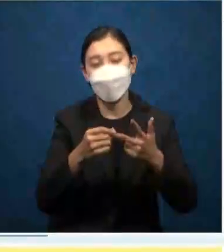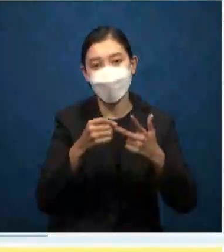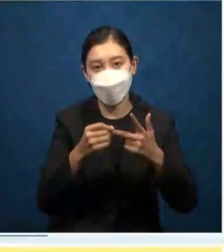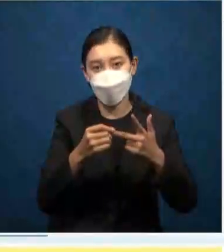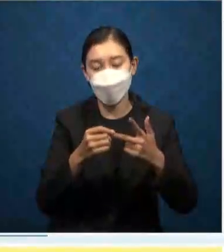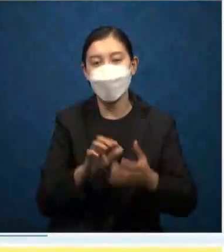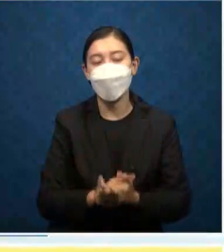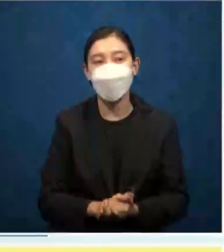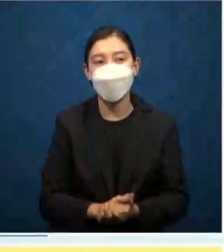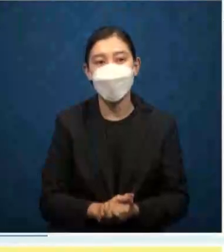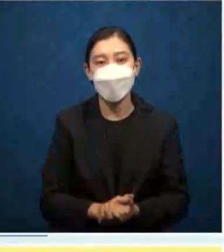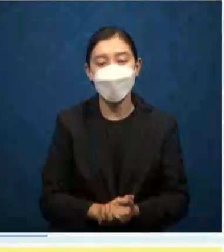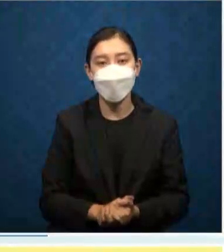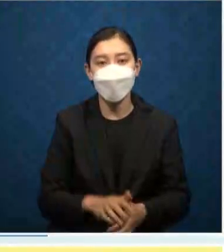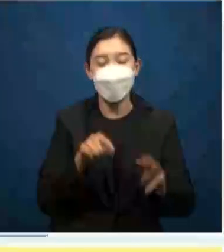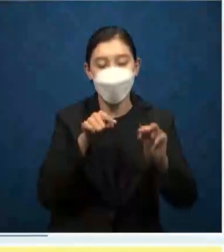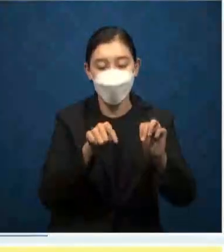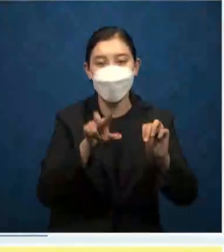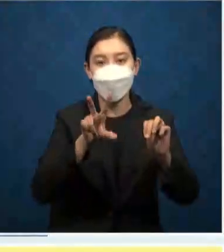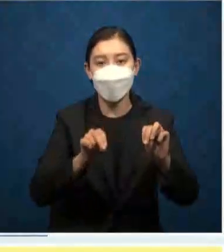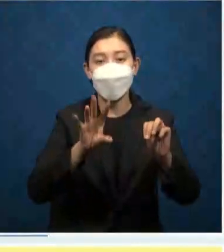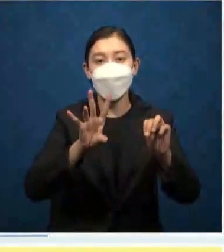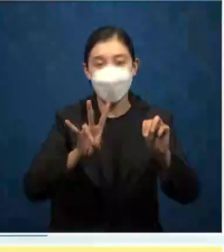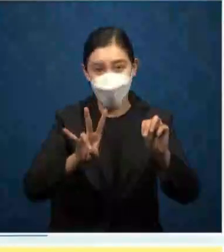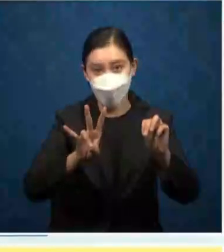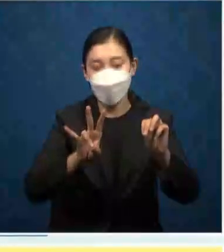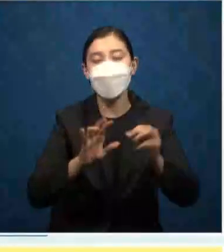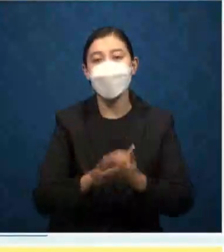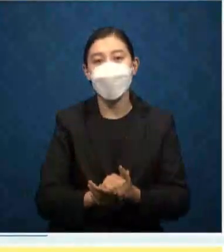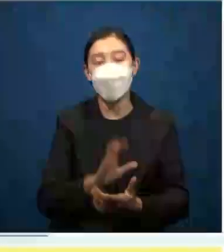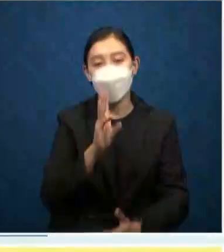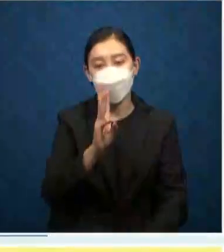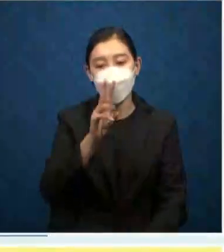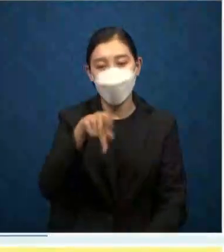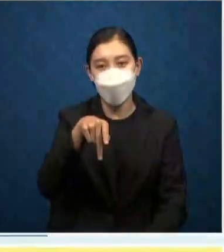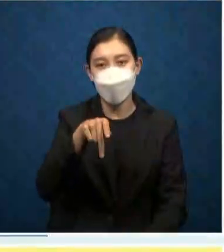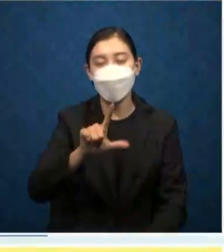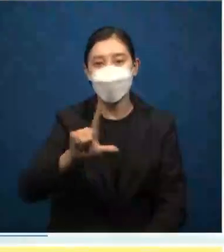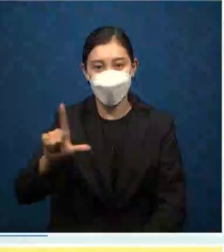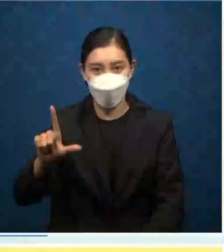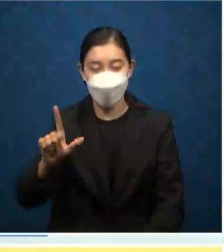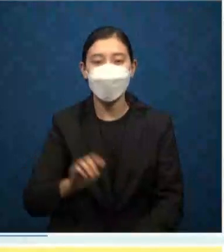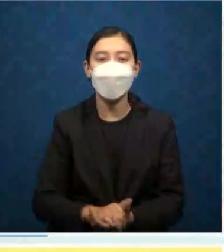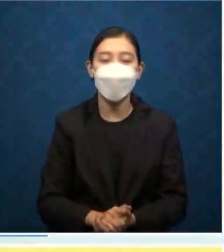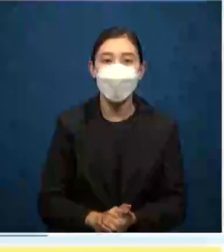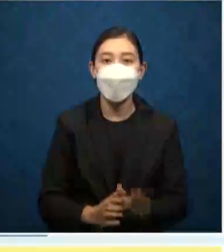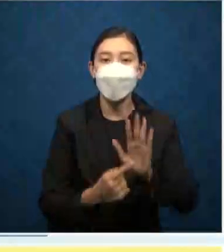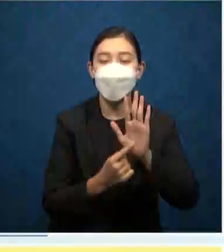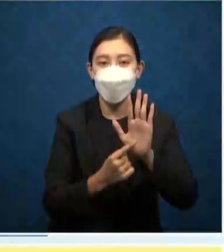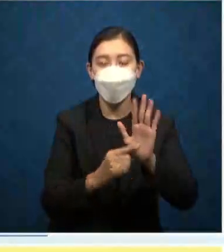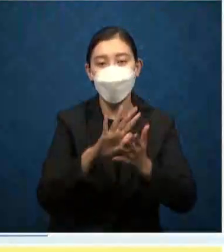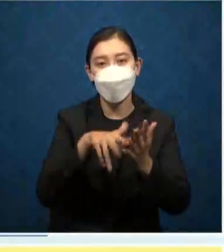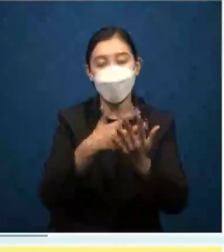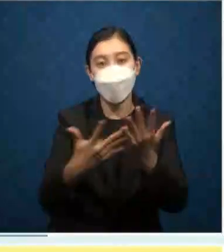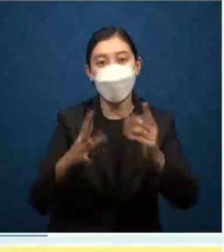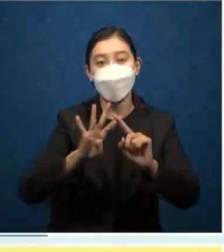บสำหรับแผนงานบูรณาการในมาตรา37ครับท่านประธาน6,000กว่าล้าน ผมลองเจาะตัวอย่างไปที่แผนงานที่4บูรณ